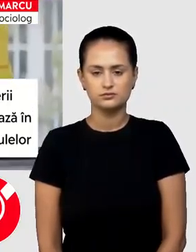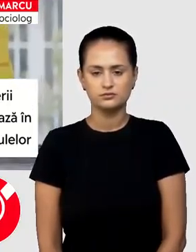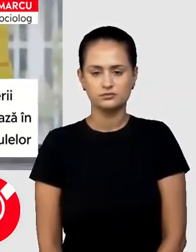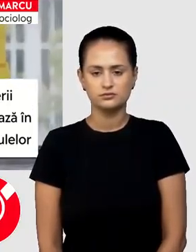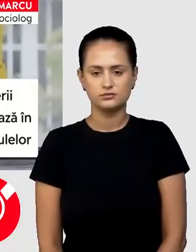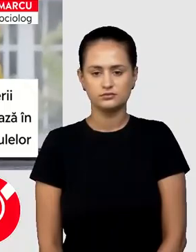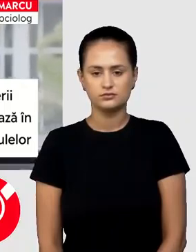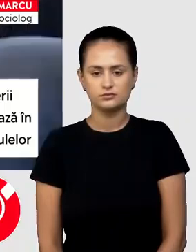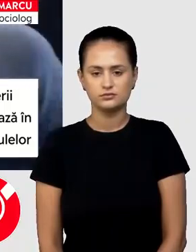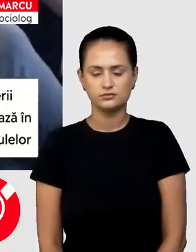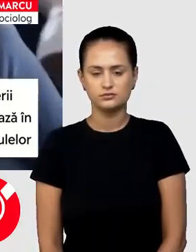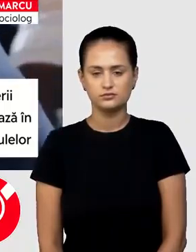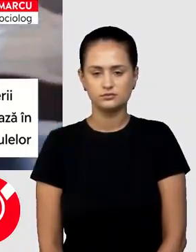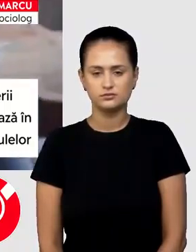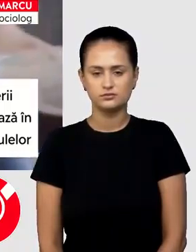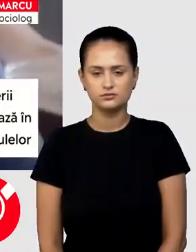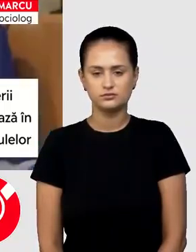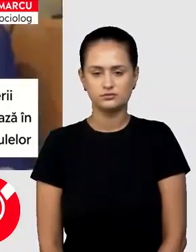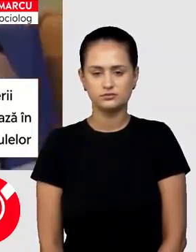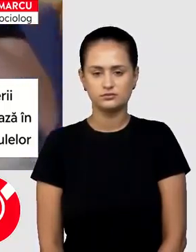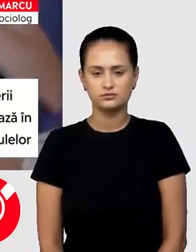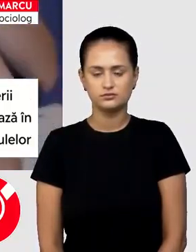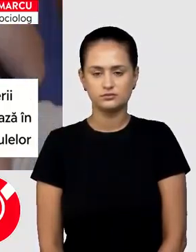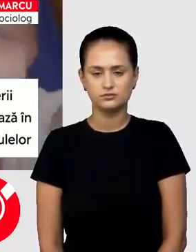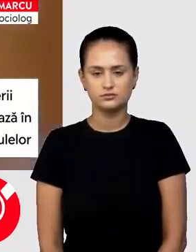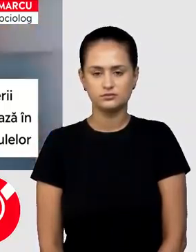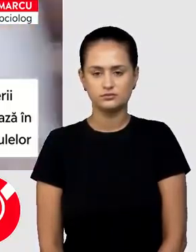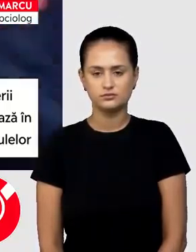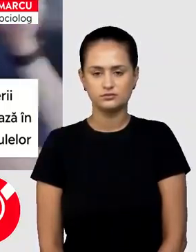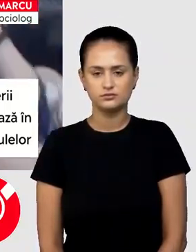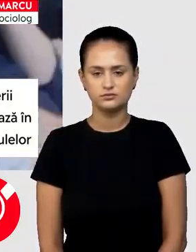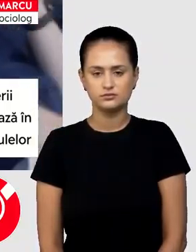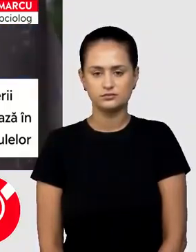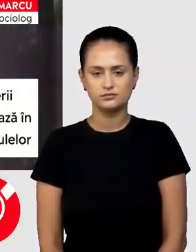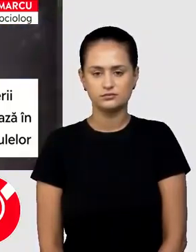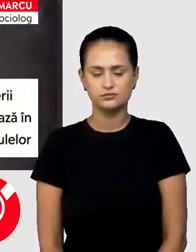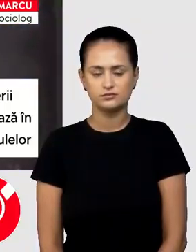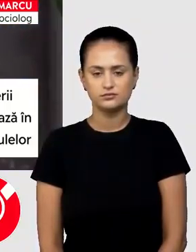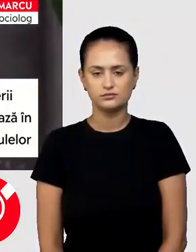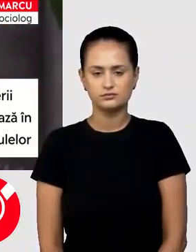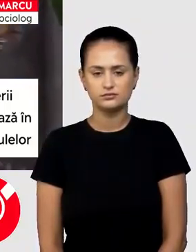faptul că sărăcia îngreunează